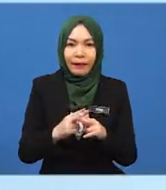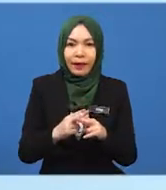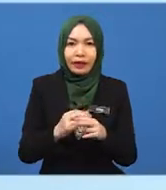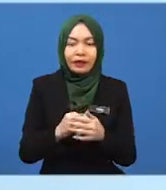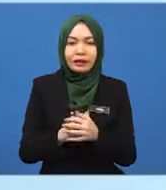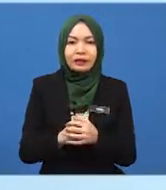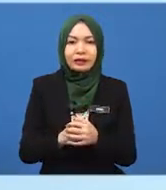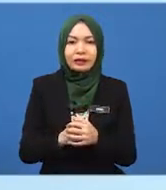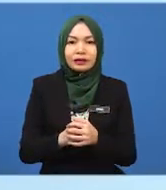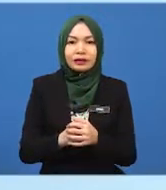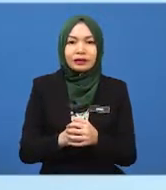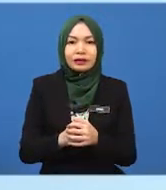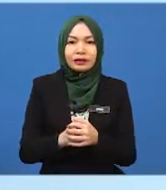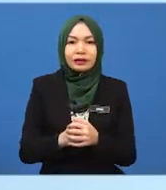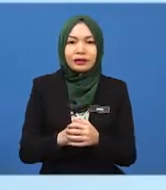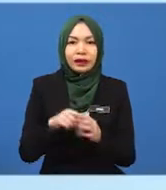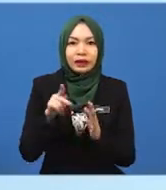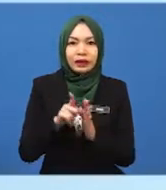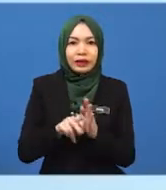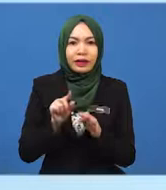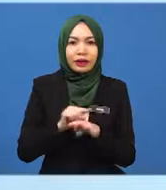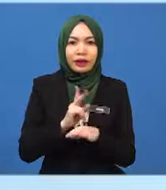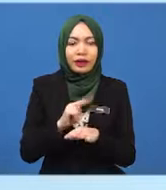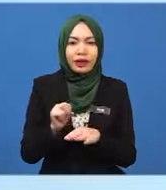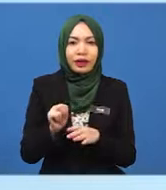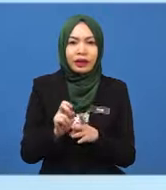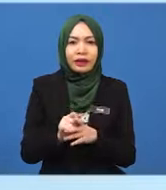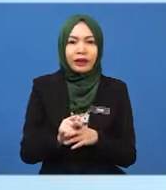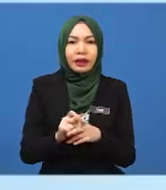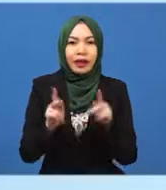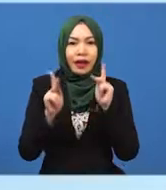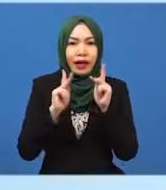maka penggunaan ialah kata pemberi yang tepat.